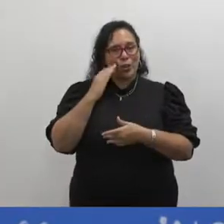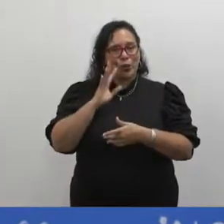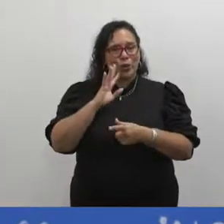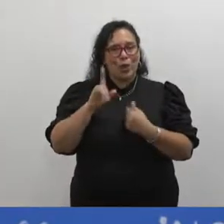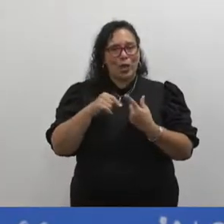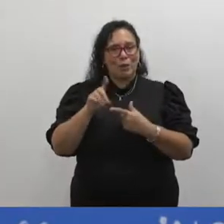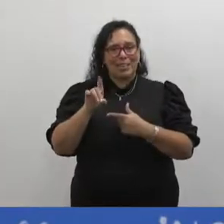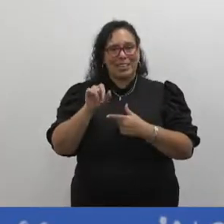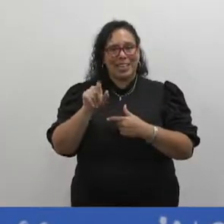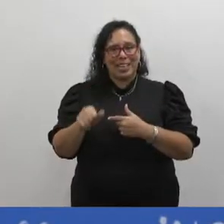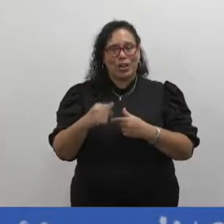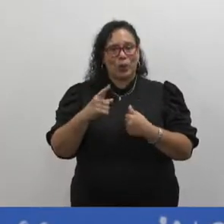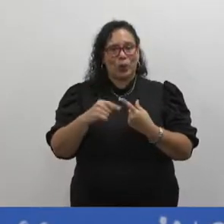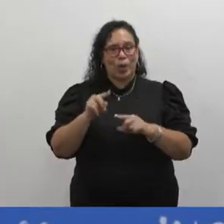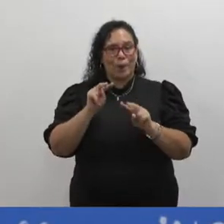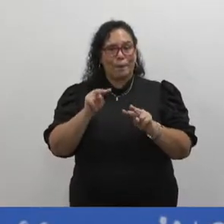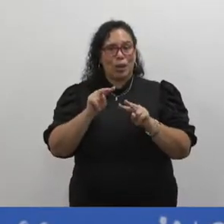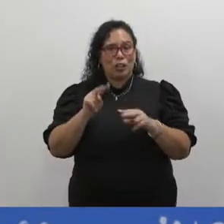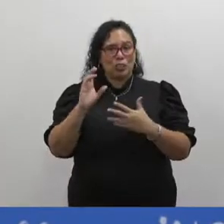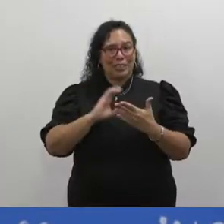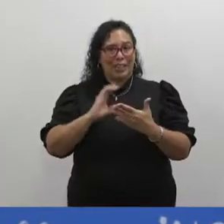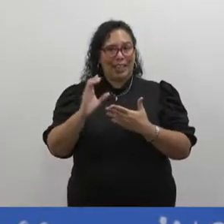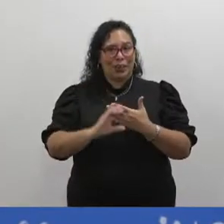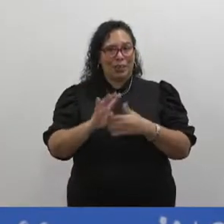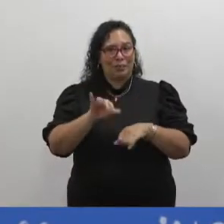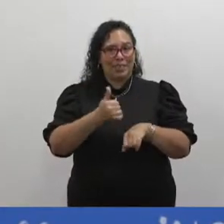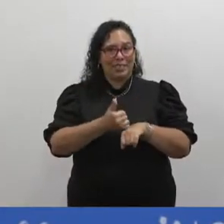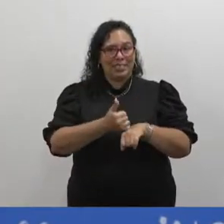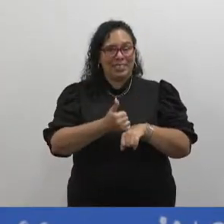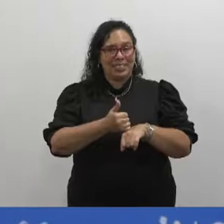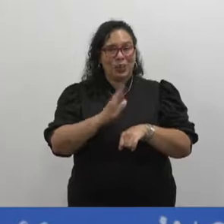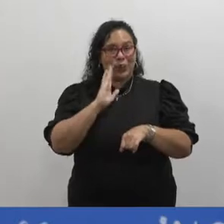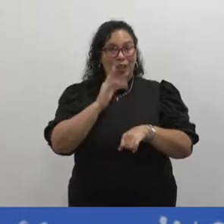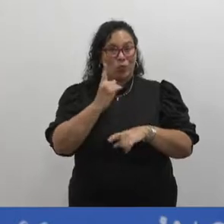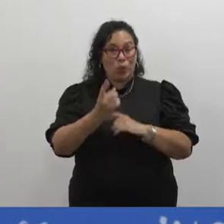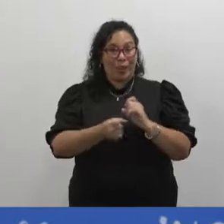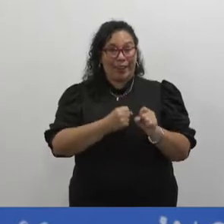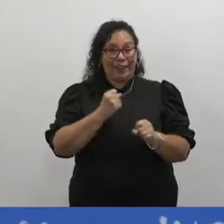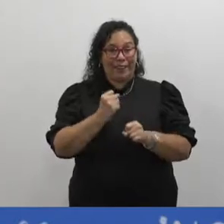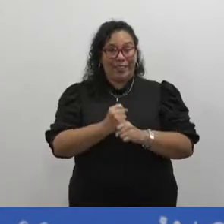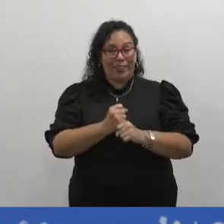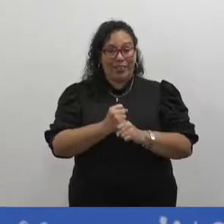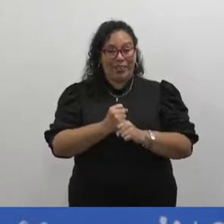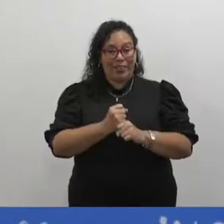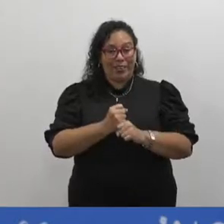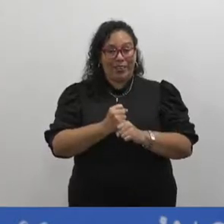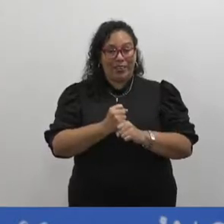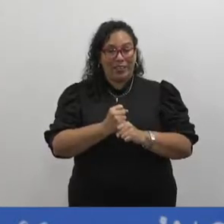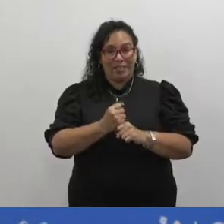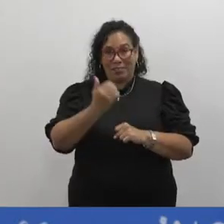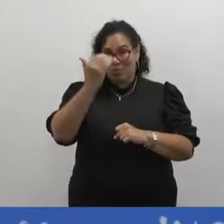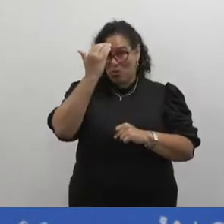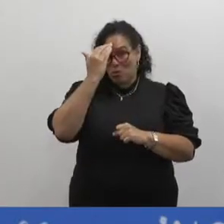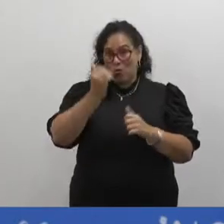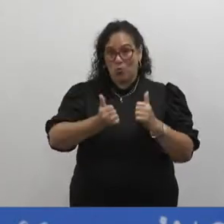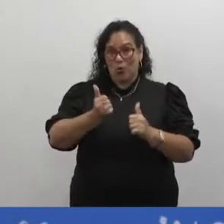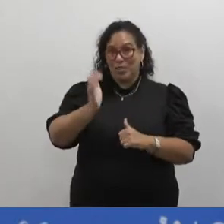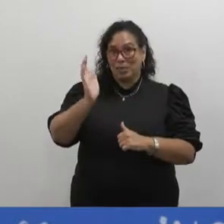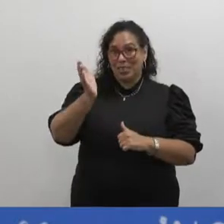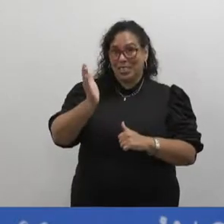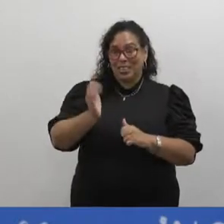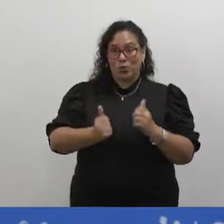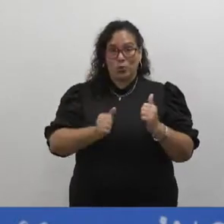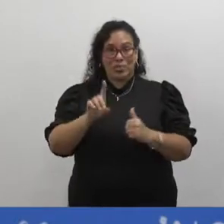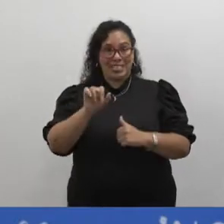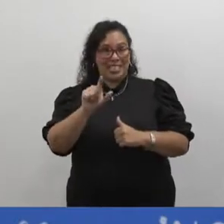nẹt ban dây âm phi tên ở đây hay được dương trở lại lấy dương cloud mờ dương miên mà chín năm thà là lấy dương thợ bật